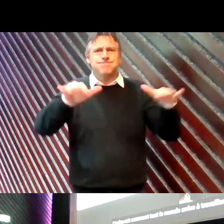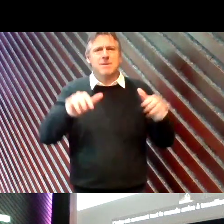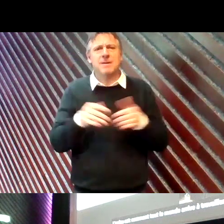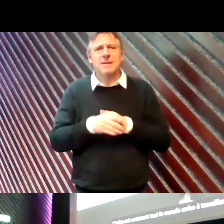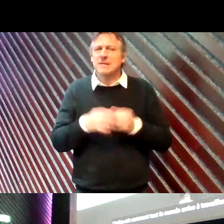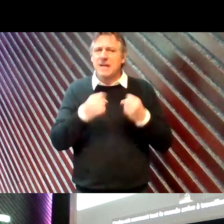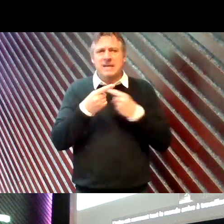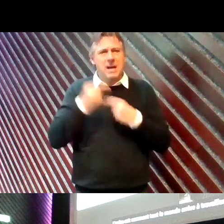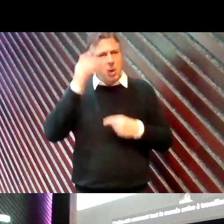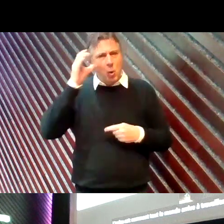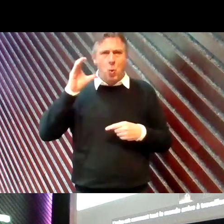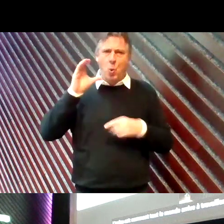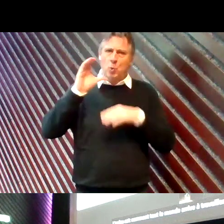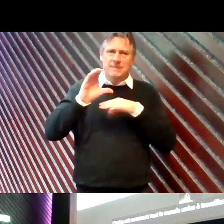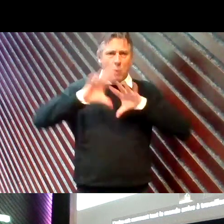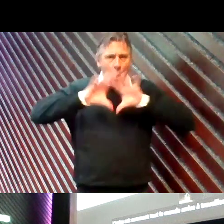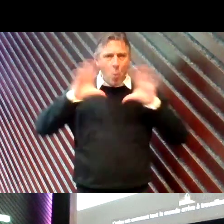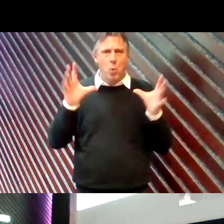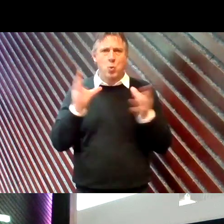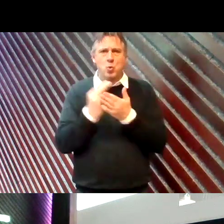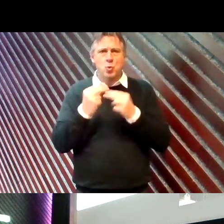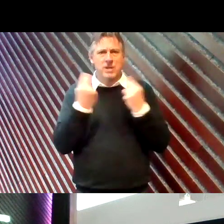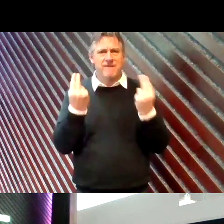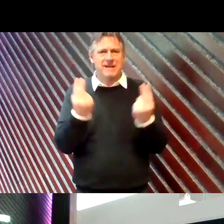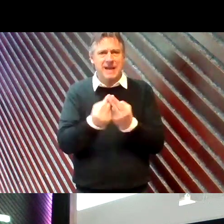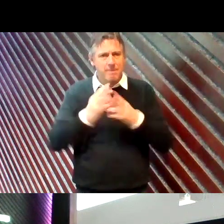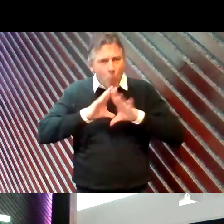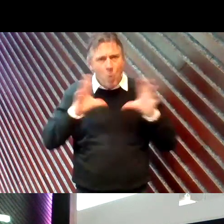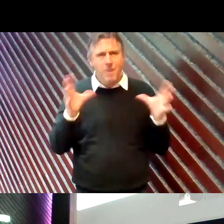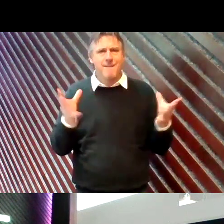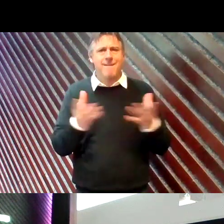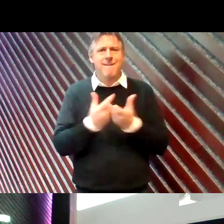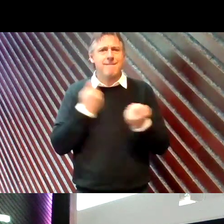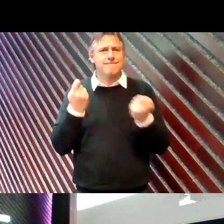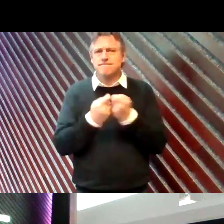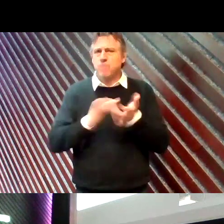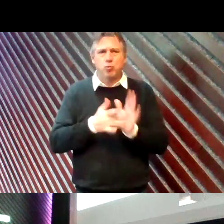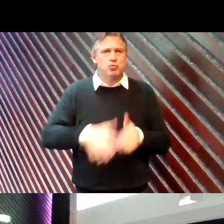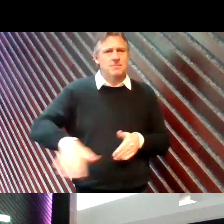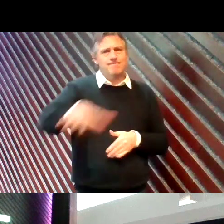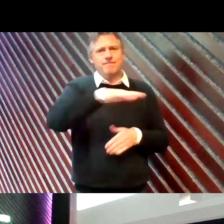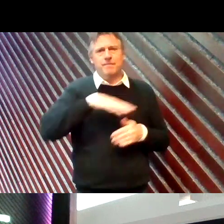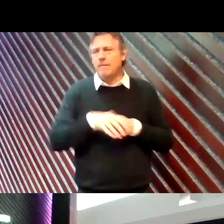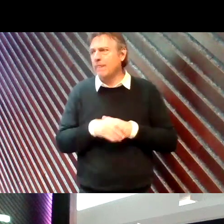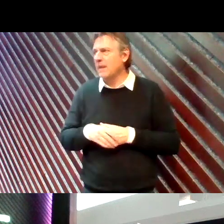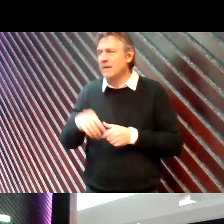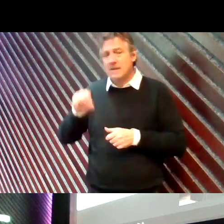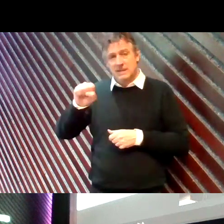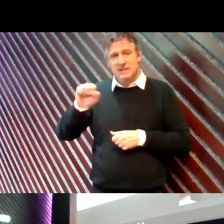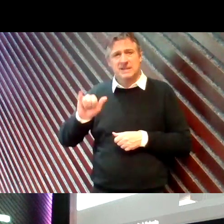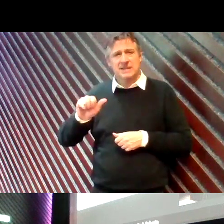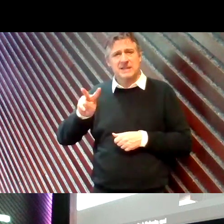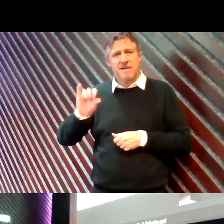conception universelle dans les développements des usages mais donc je laisse à parler à Sylvain qui était effectivement un acteur historique et qui réfléchit en ce moment à